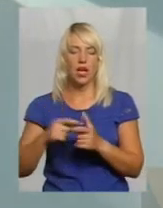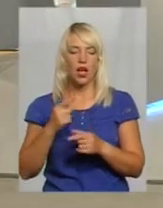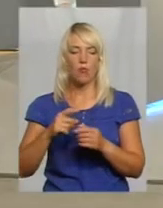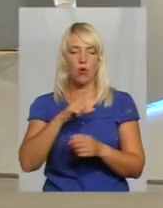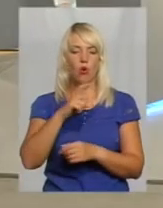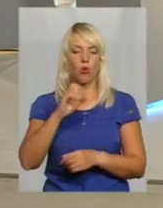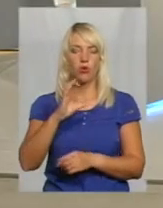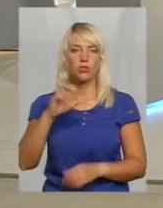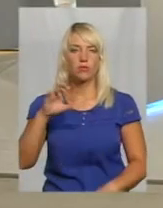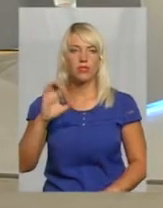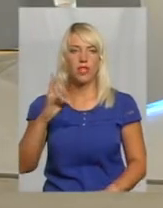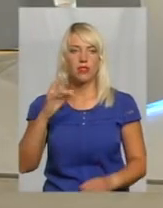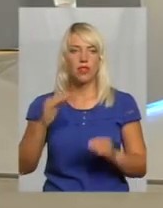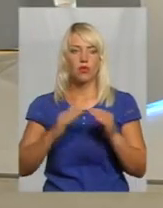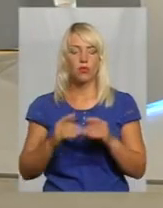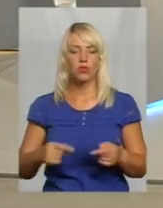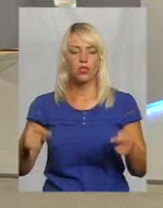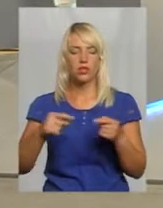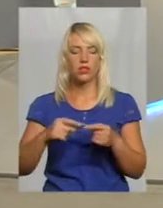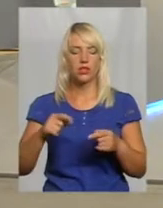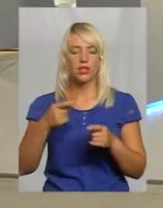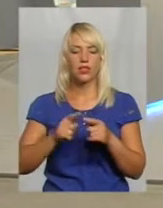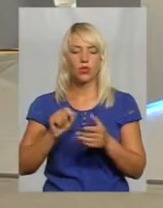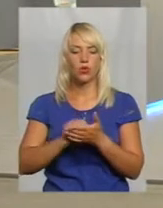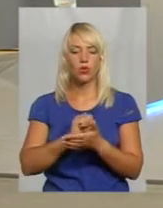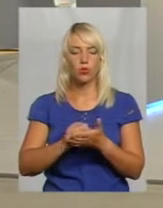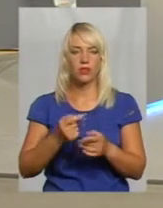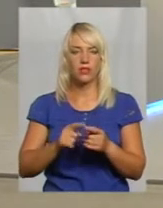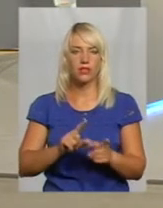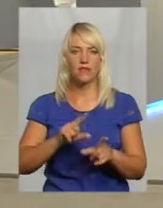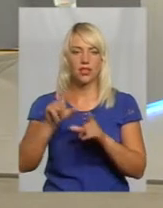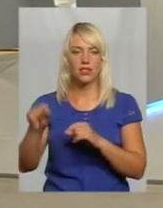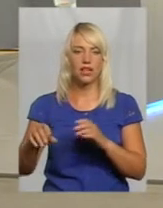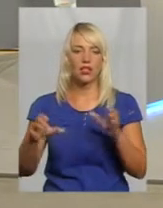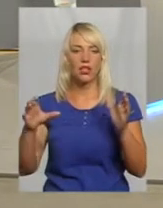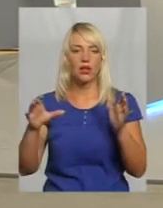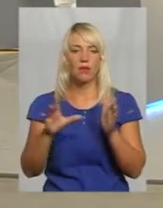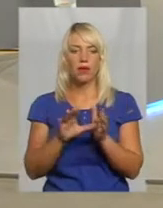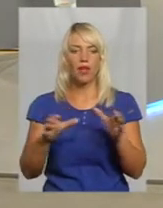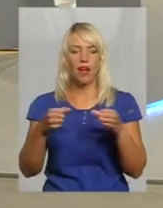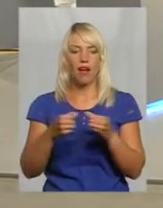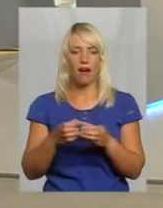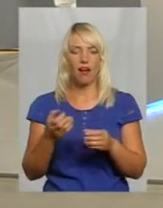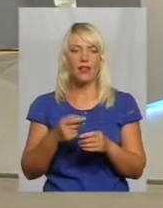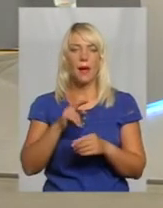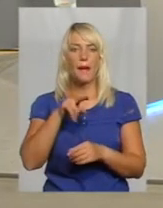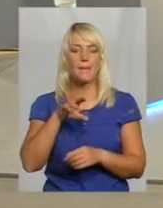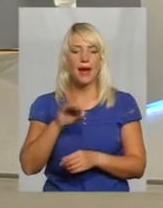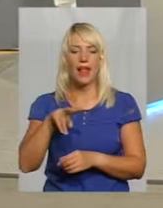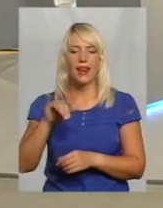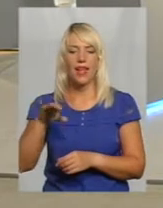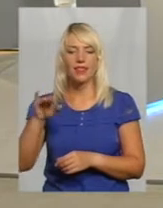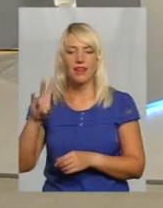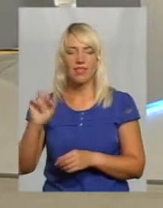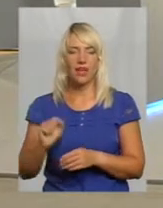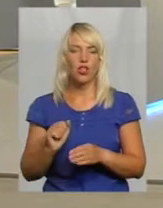Згідно тих нормативних документів Міністерства охорони здоров'я, це виїзна бригада паліативної допомоги. Ми пішли в зворотньому шляху